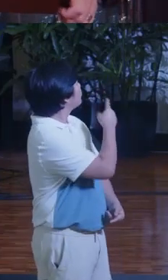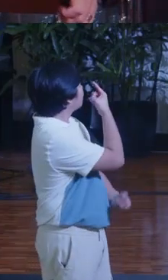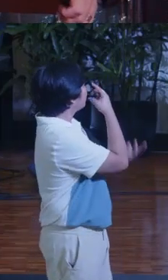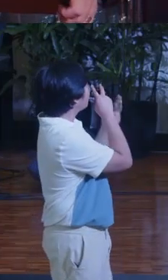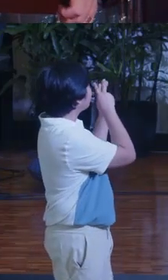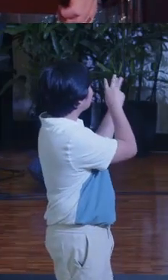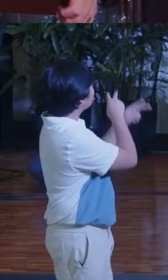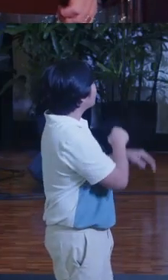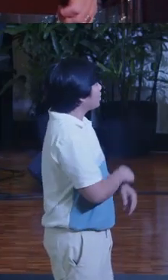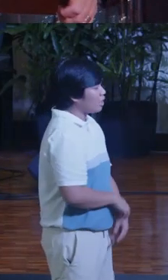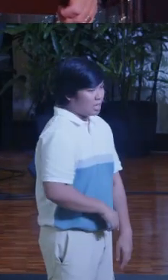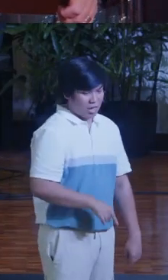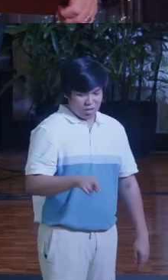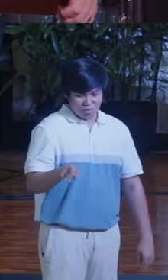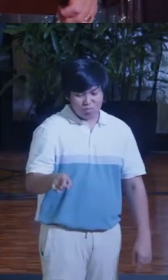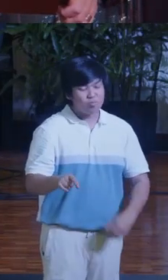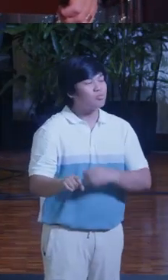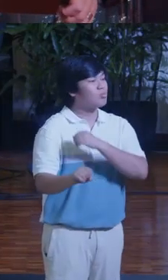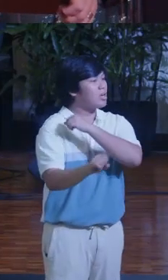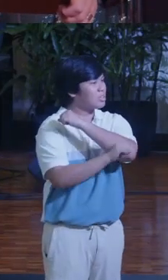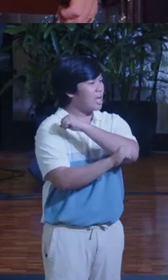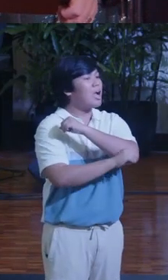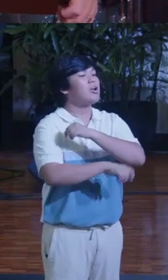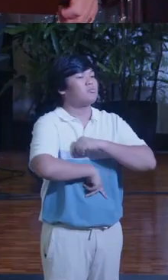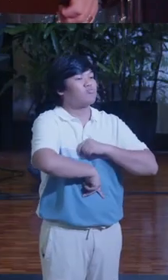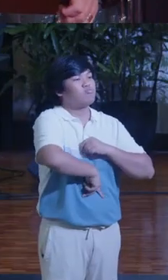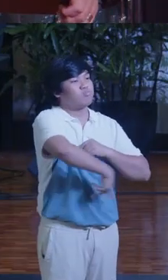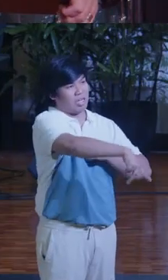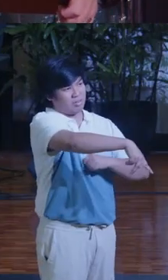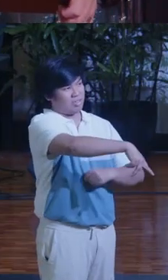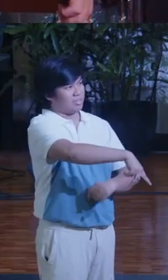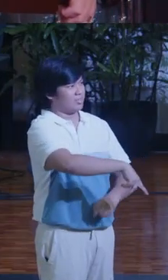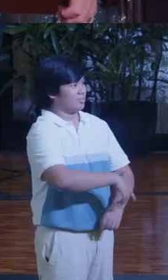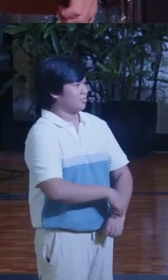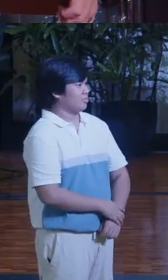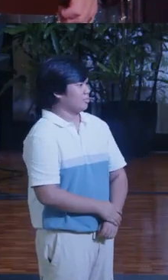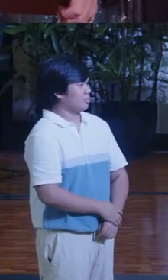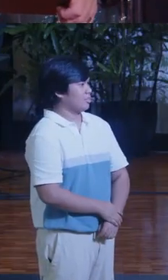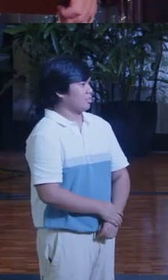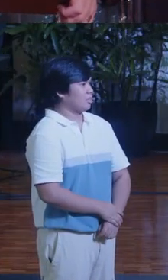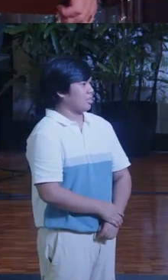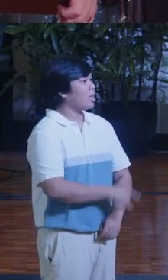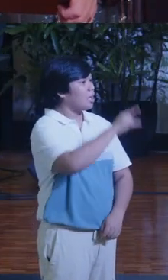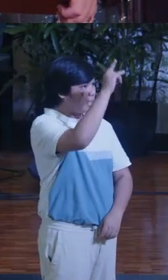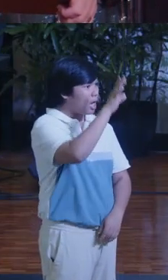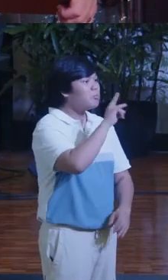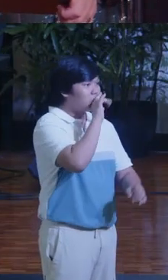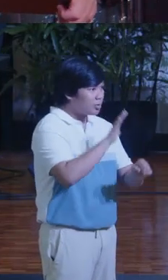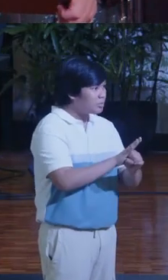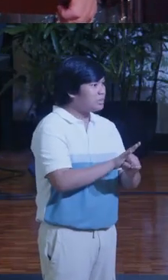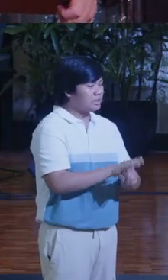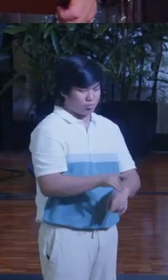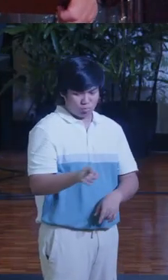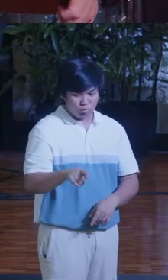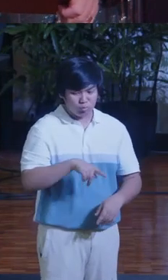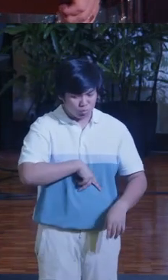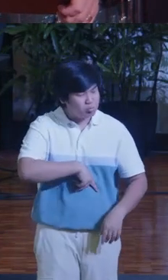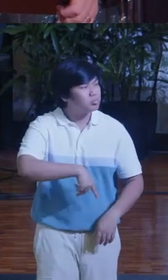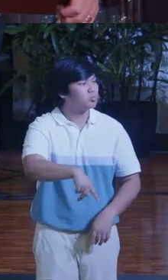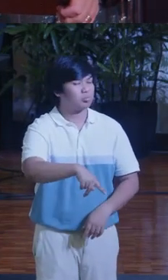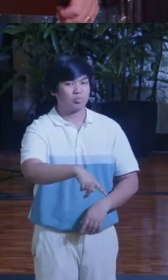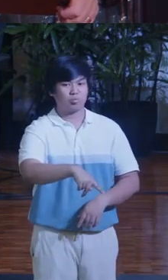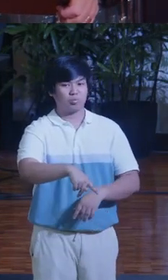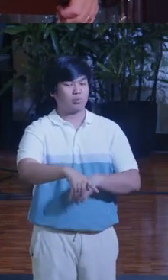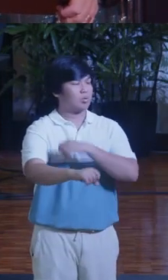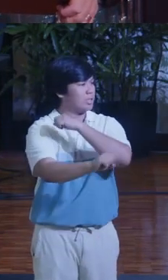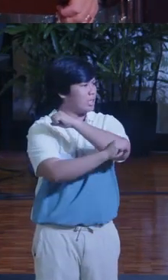the Lord did to Sarah as he had promised. Nangako siya kay Sarah eh. And Sarah conceived and bore Abraham